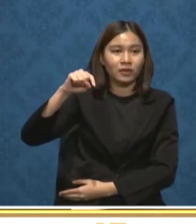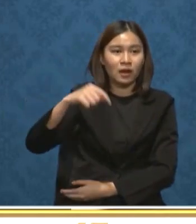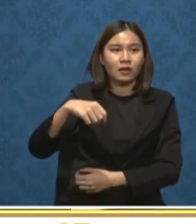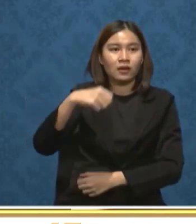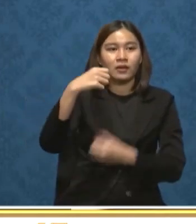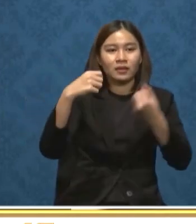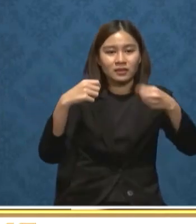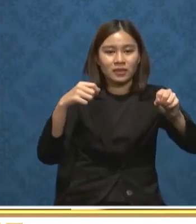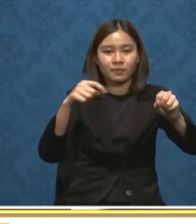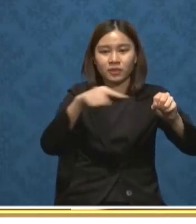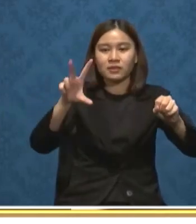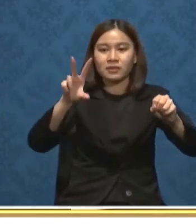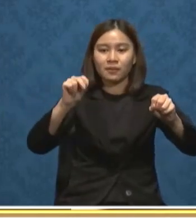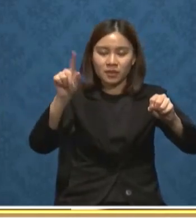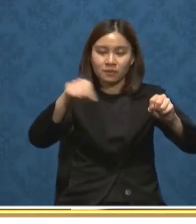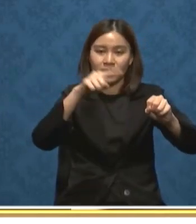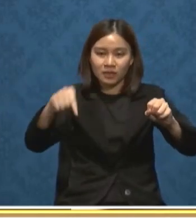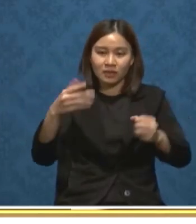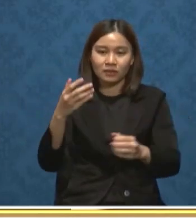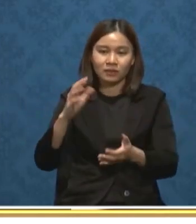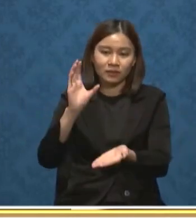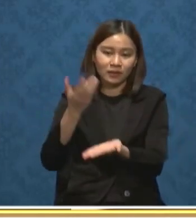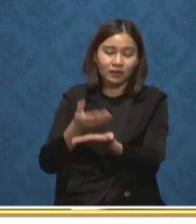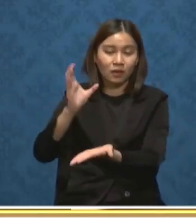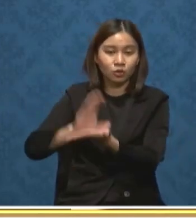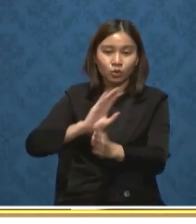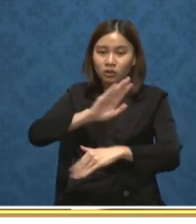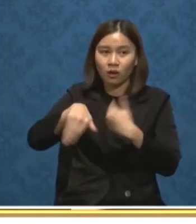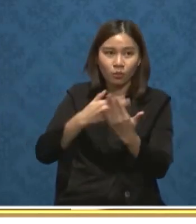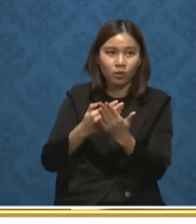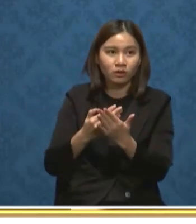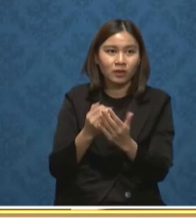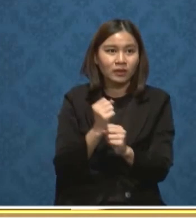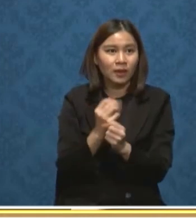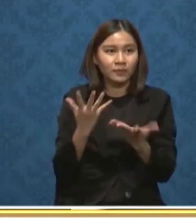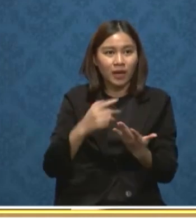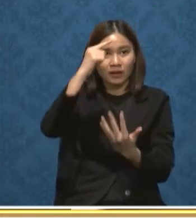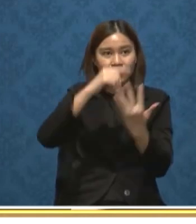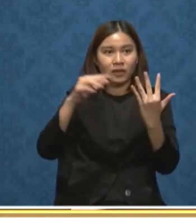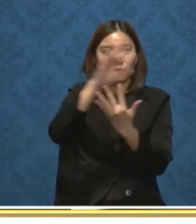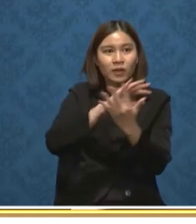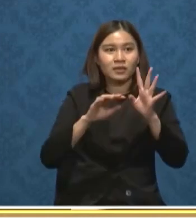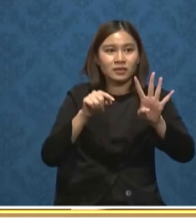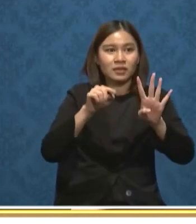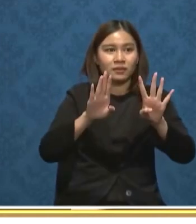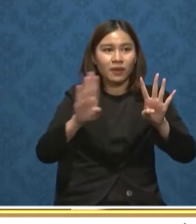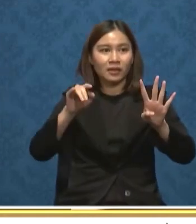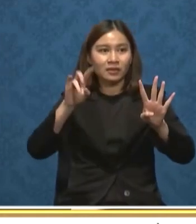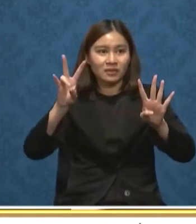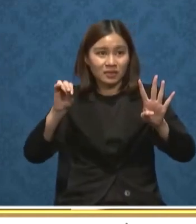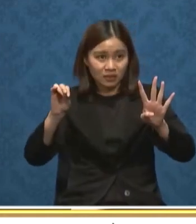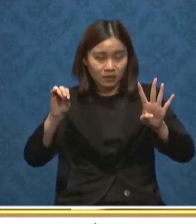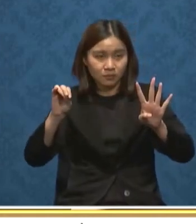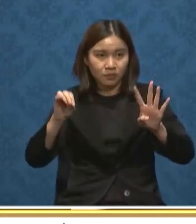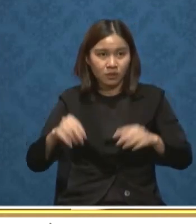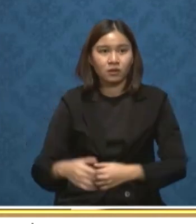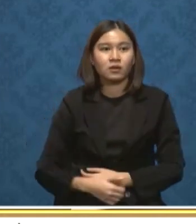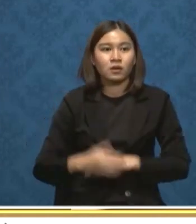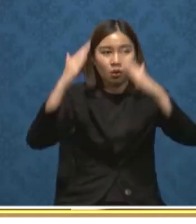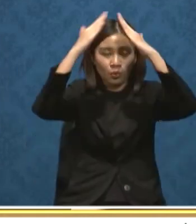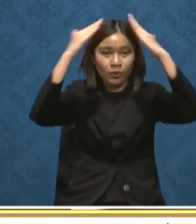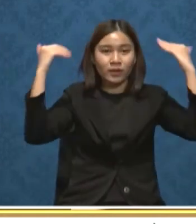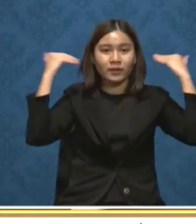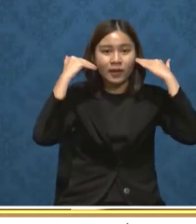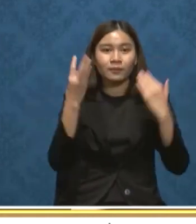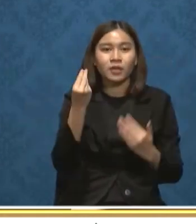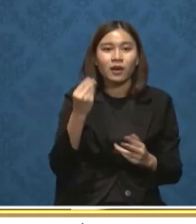10-30% ของตนทนกผิทงหมดคุณเจออยนี้คทำอยไรค่าไฟประเทศไทย 4.70เจ็สิบเวียดนามทำอะไร